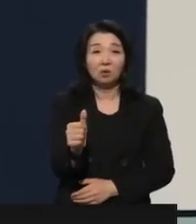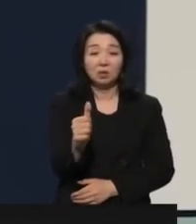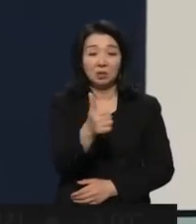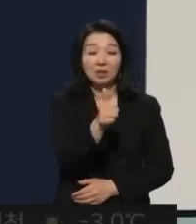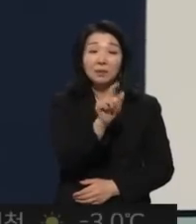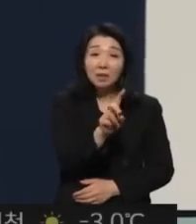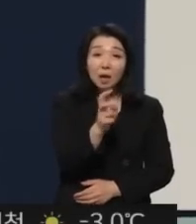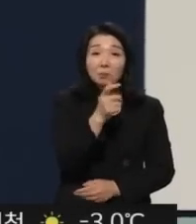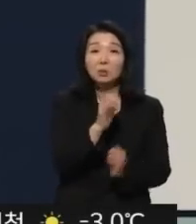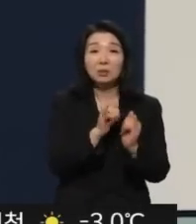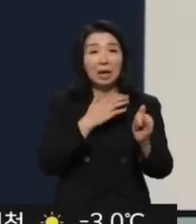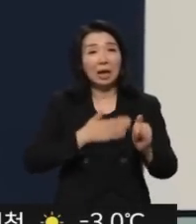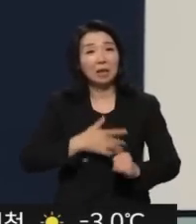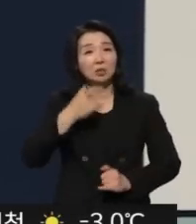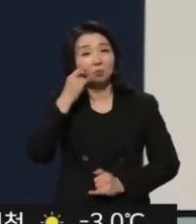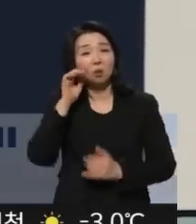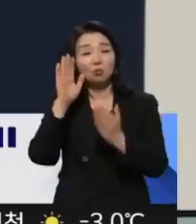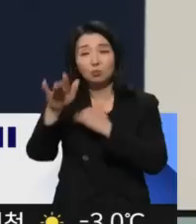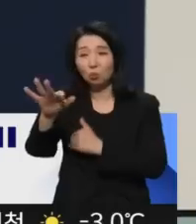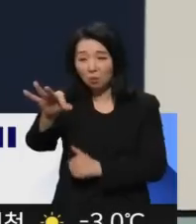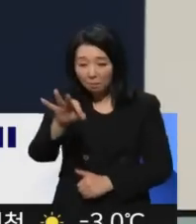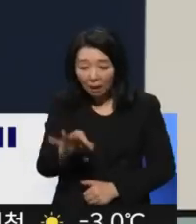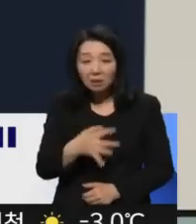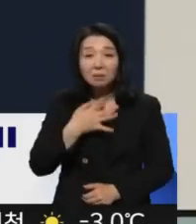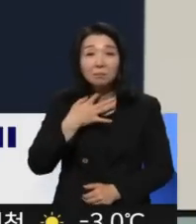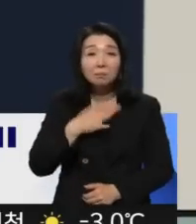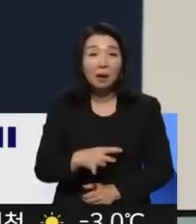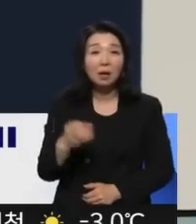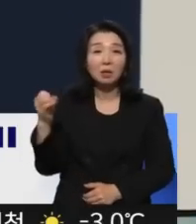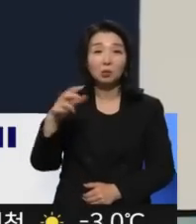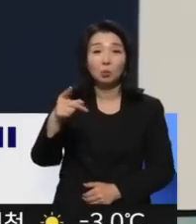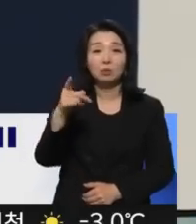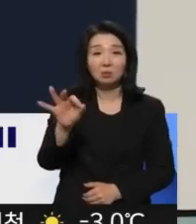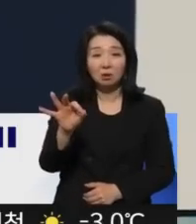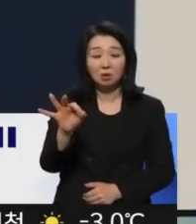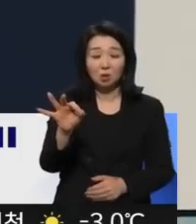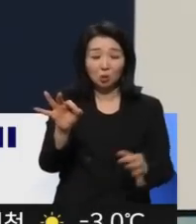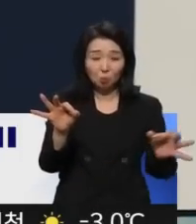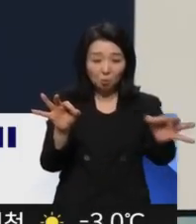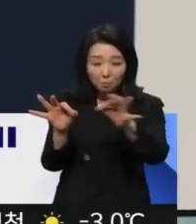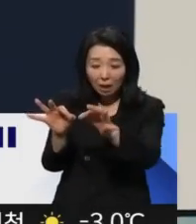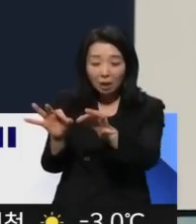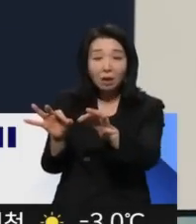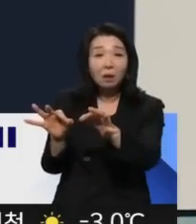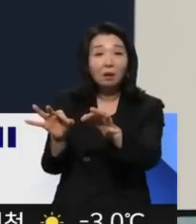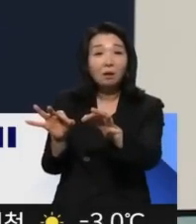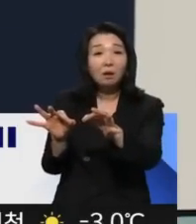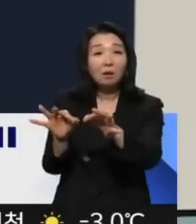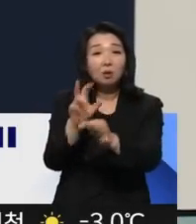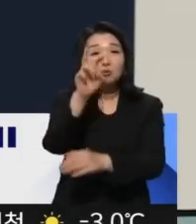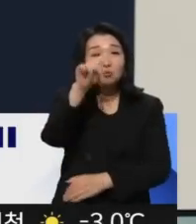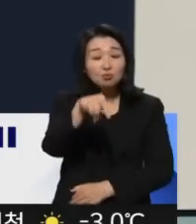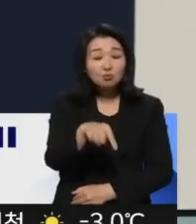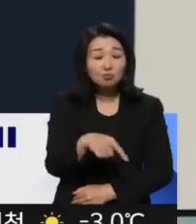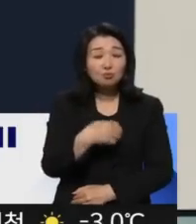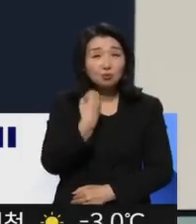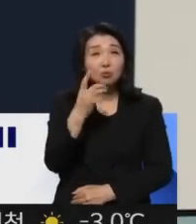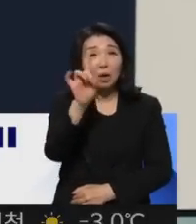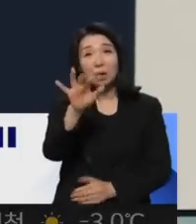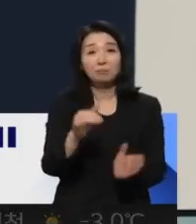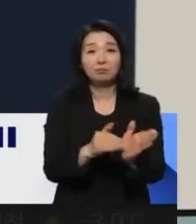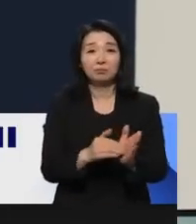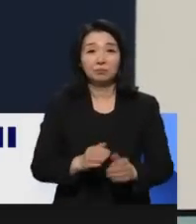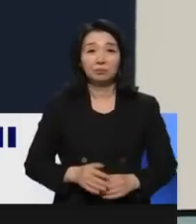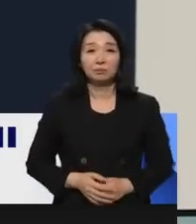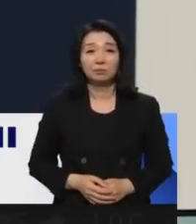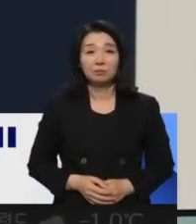변호사를 알지도 못하고 그로부터 돈을 받은 바 없으며 정 실장에게 돈을 건넸다는 증거는 유동규의 진술이 유일하다 이렇게